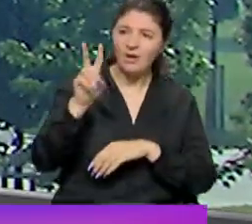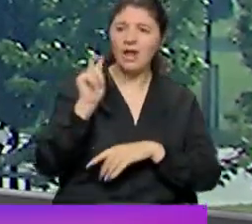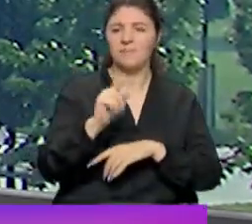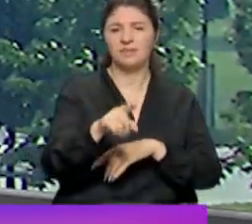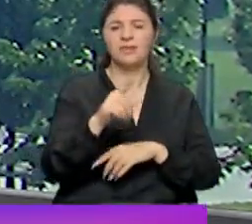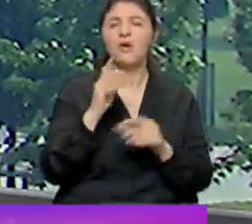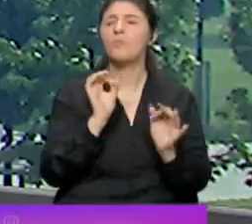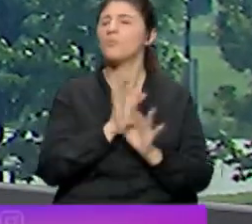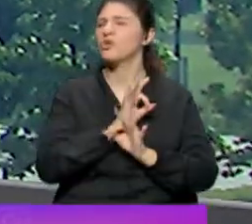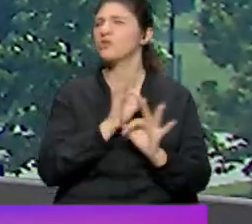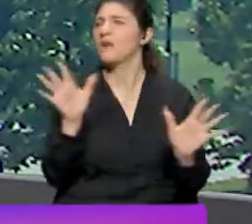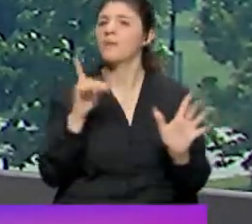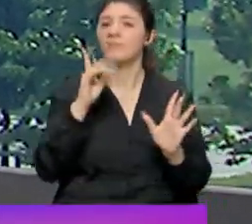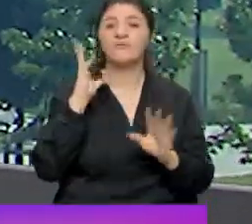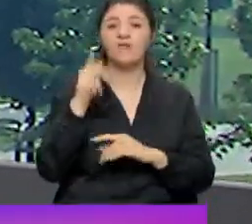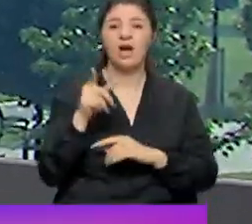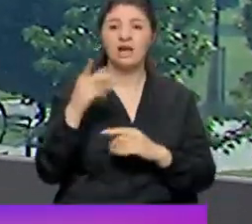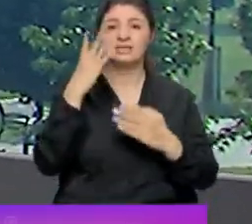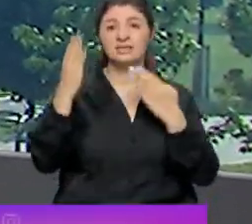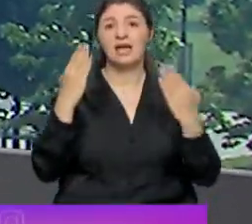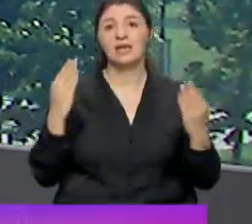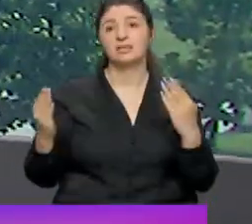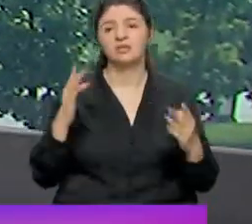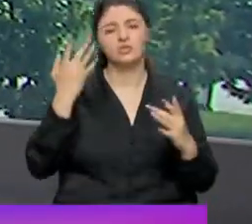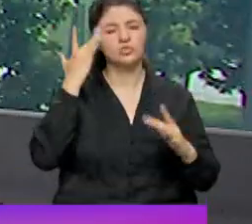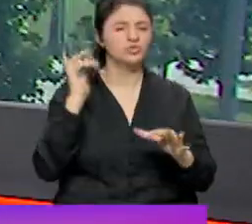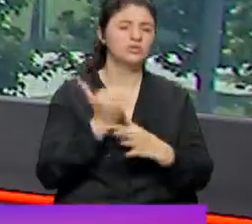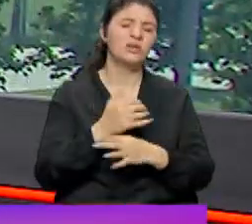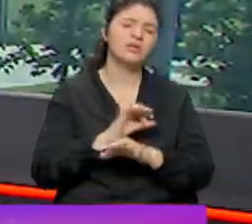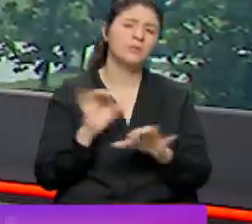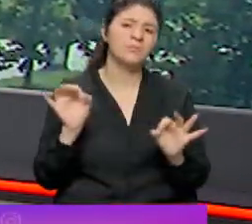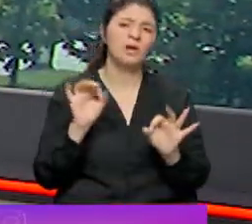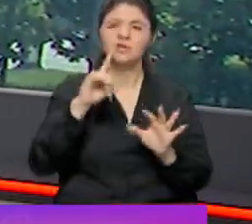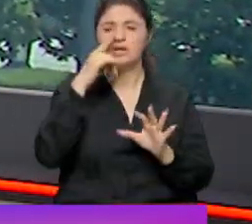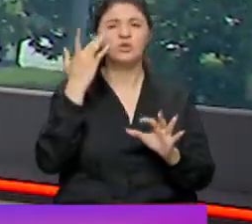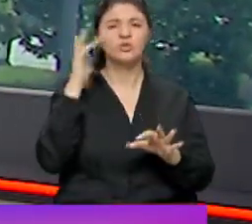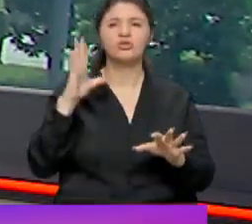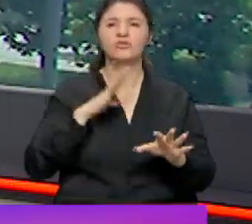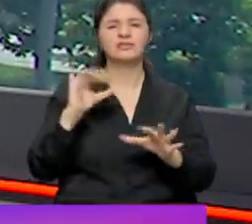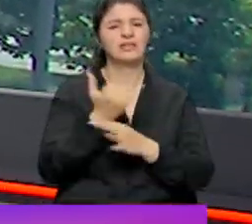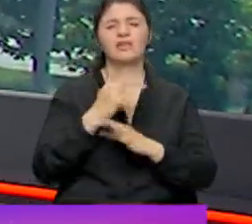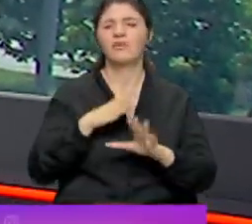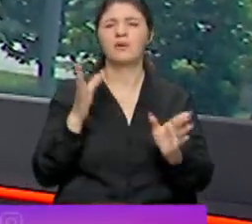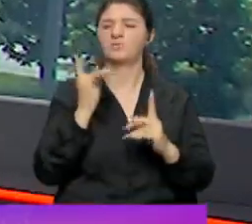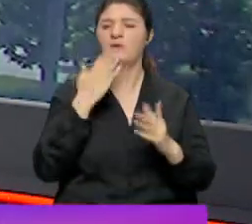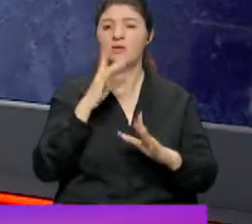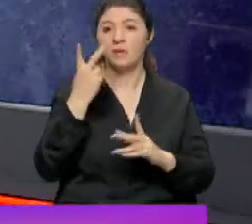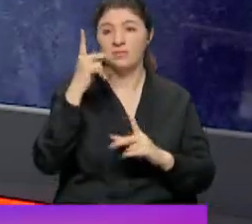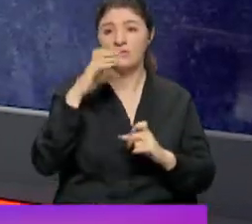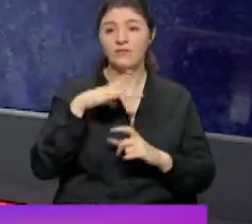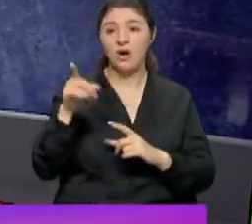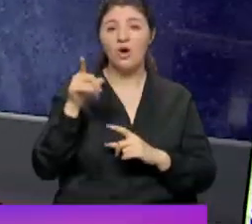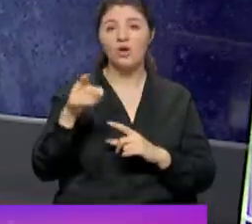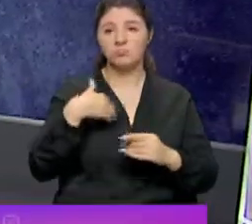gidin olağanüstü bir fuar sergi Kültür Sanat sadece kültür basamak var şimdi bakın iki